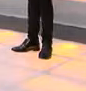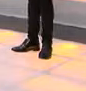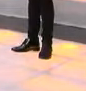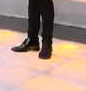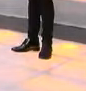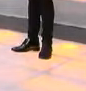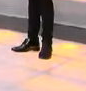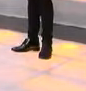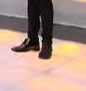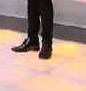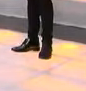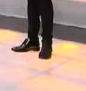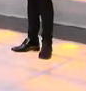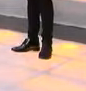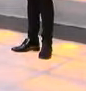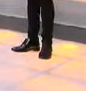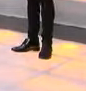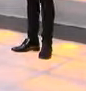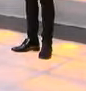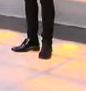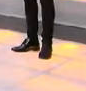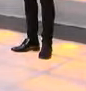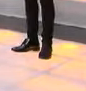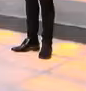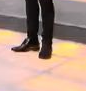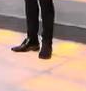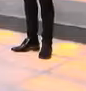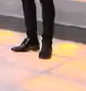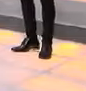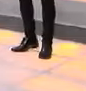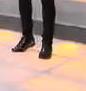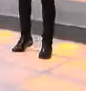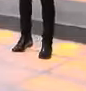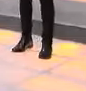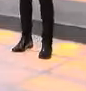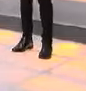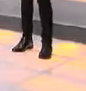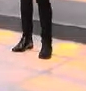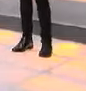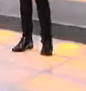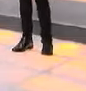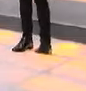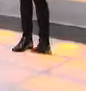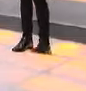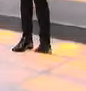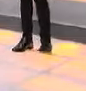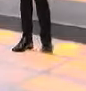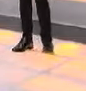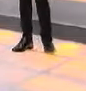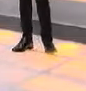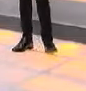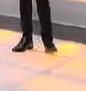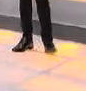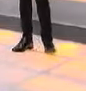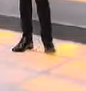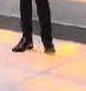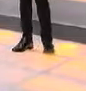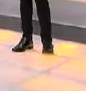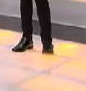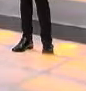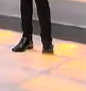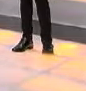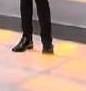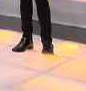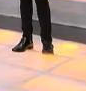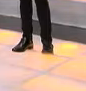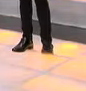Bertiga sebenarnya kita. Ya, kita bertiga. Berempat. Berempat sudah. Okay, jadi jom sama-sama kita kibarkan jalur gemilang,